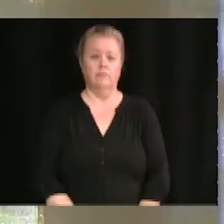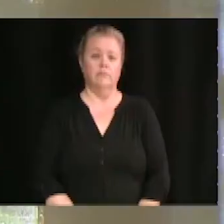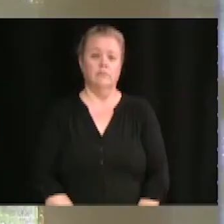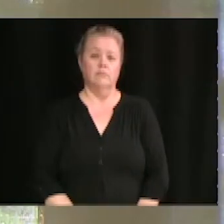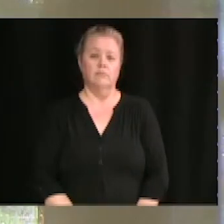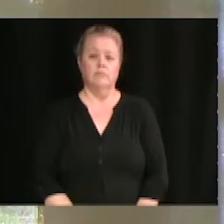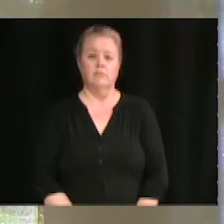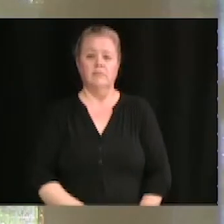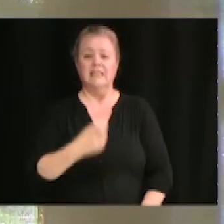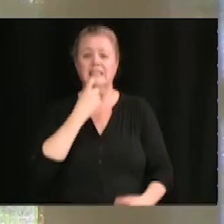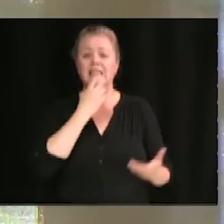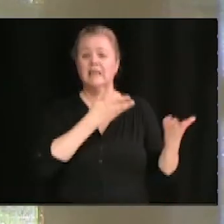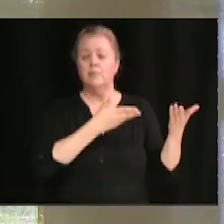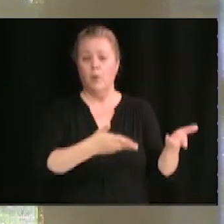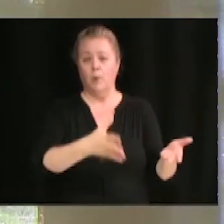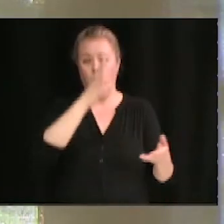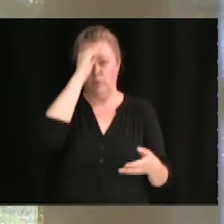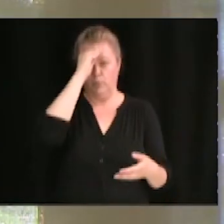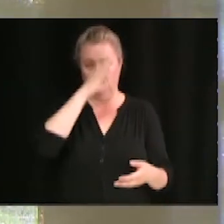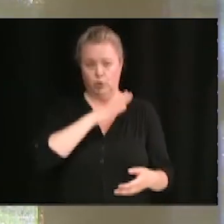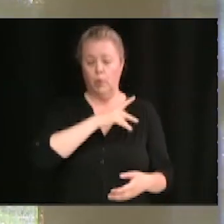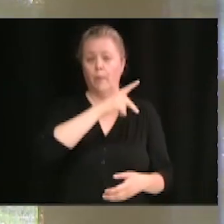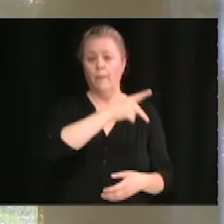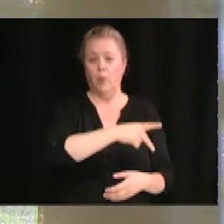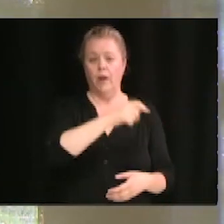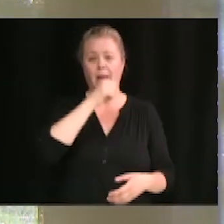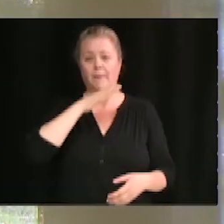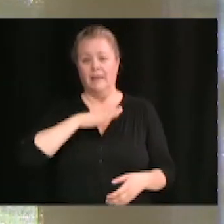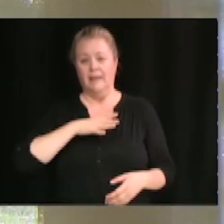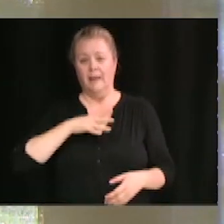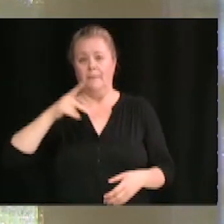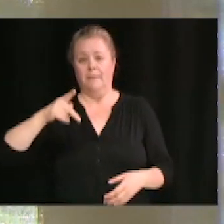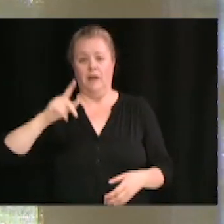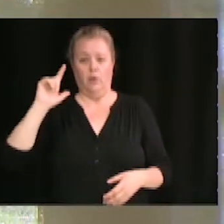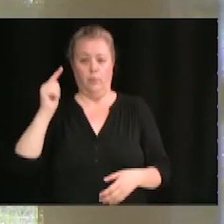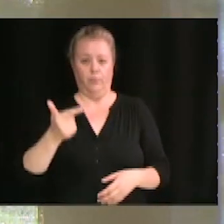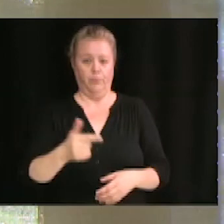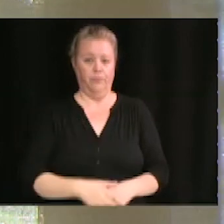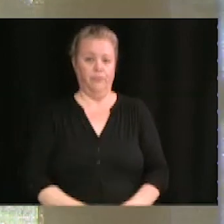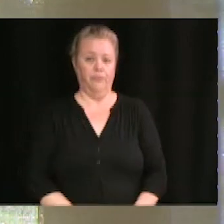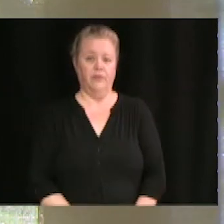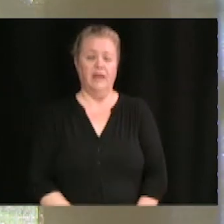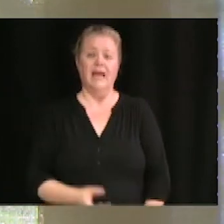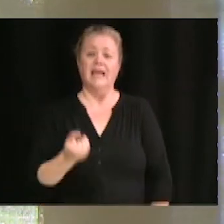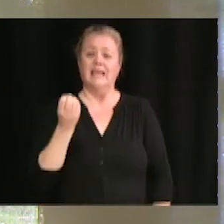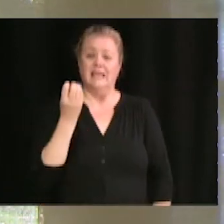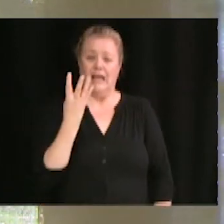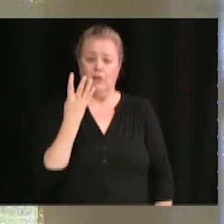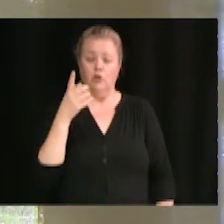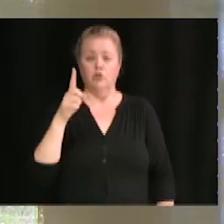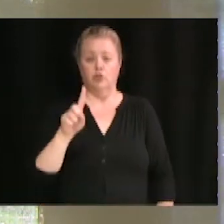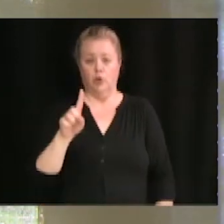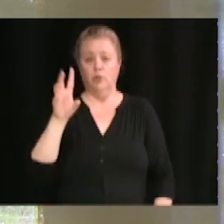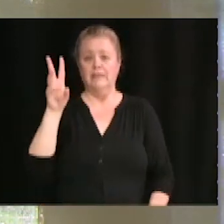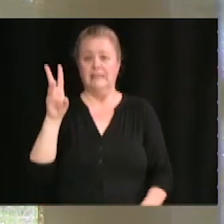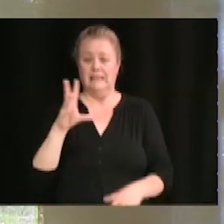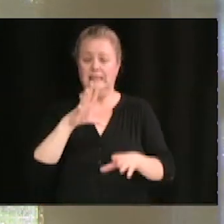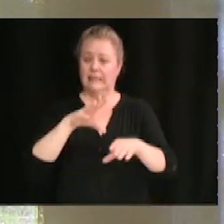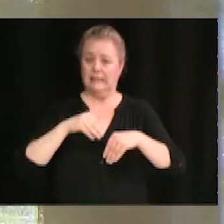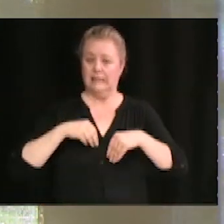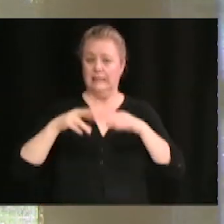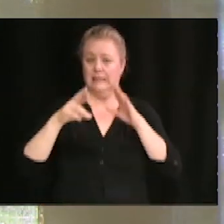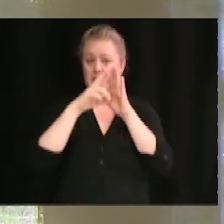par M. Poulin et appuyé par Mme Pilon. 14.1.6. Adoption du règlement numéro